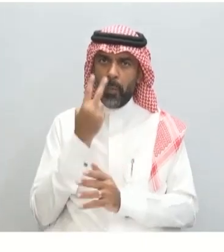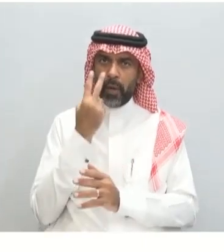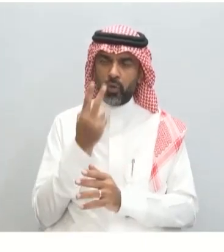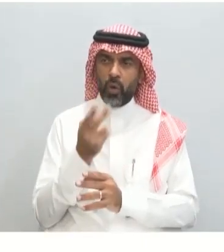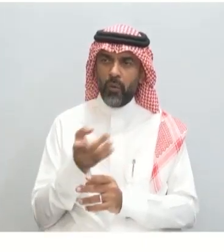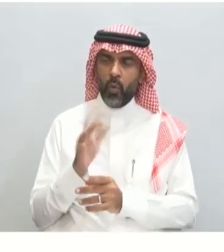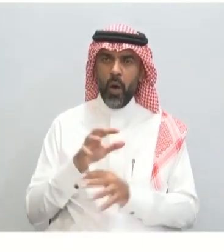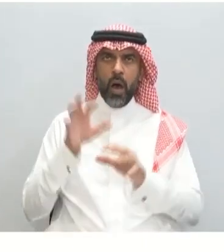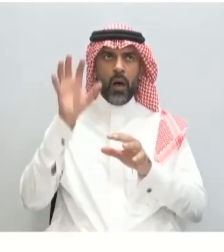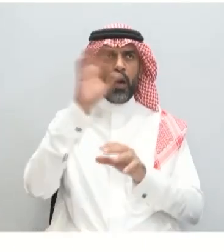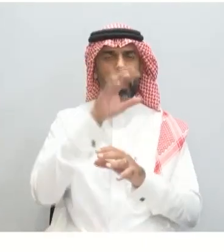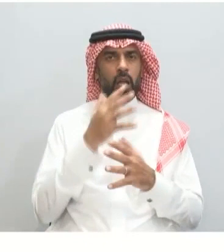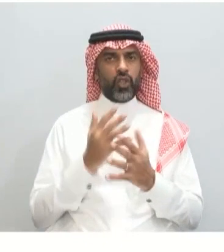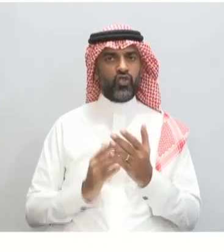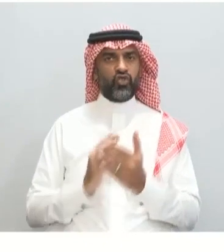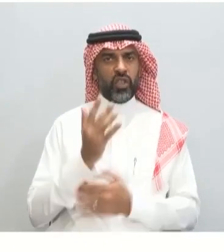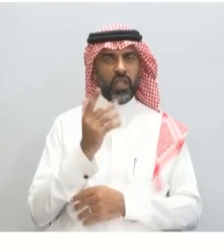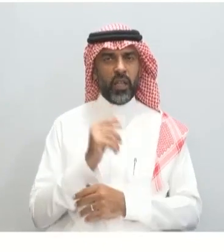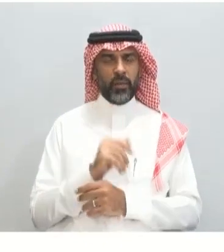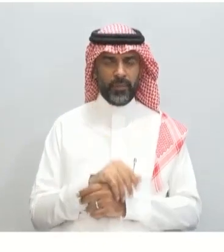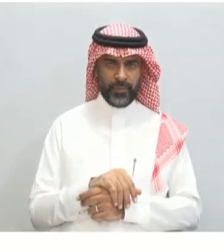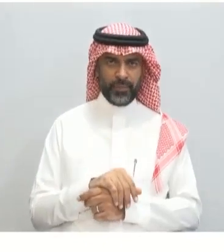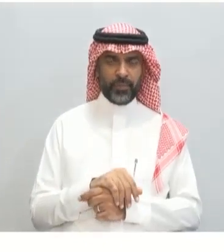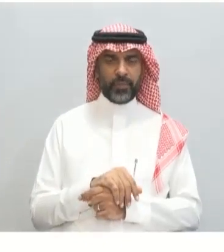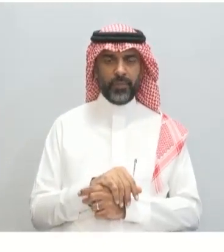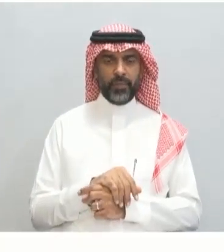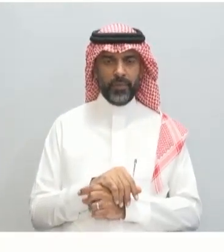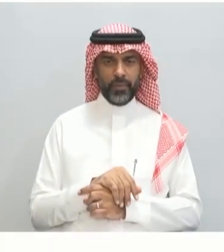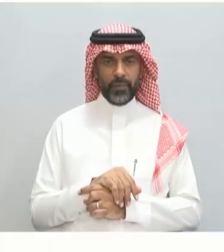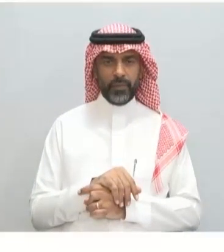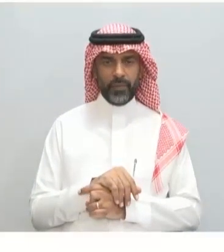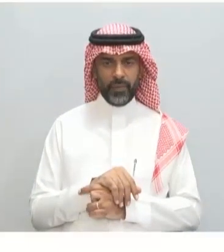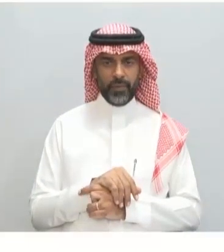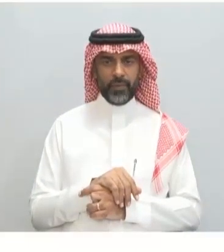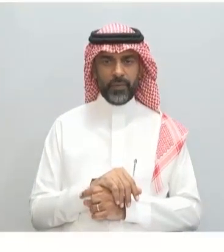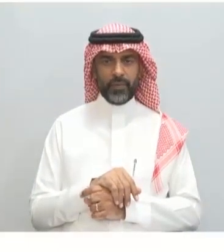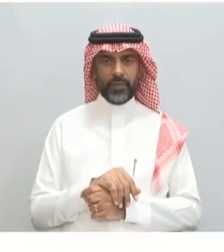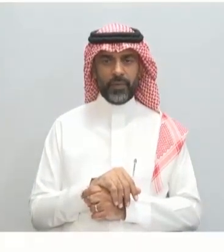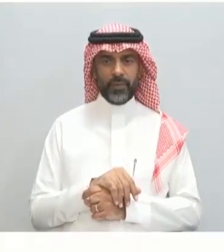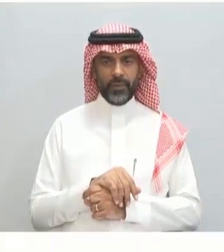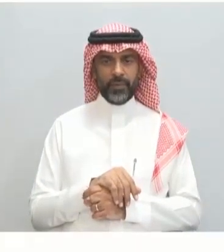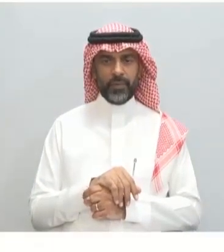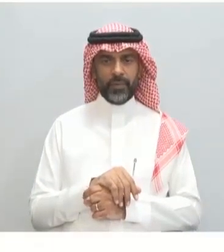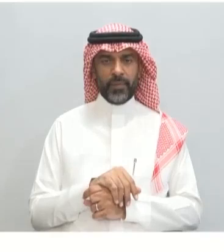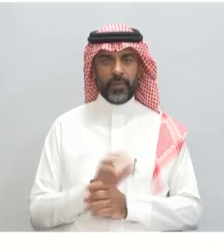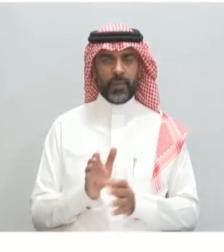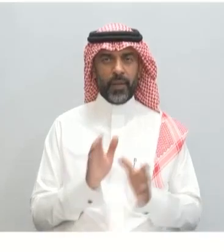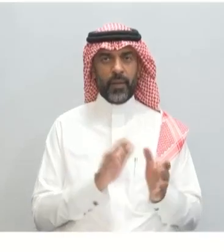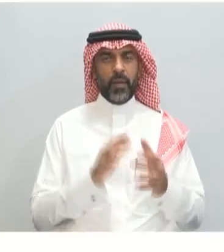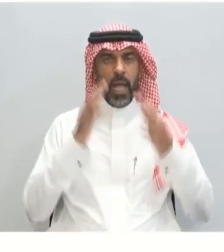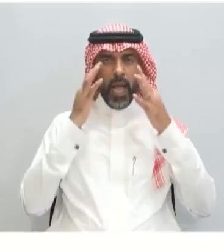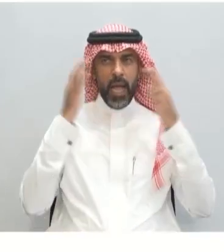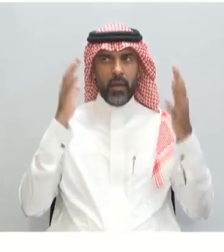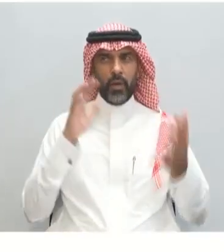القارات الجديده منها او كان كله ذلك من الكشوف الجغرافيه